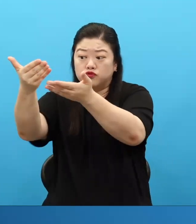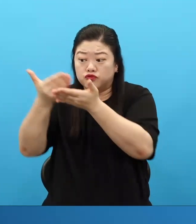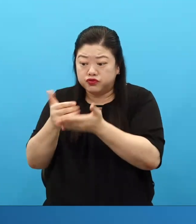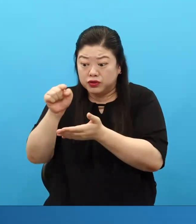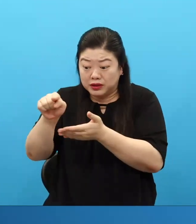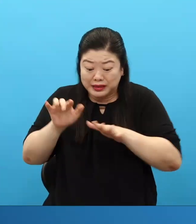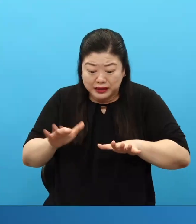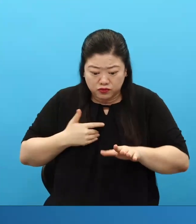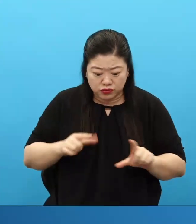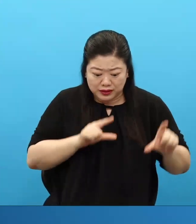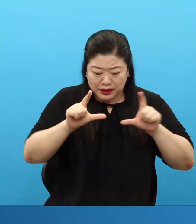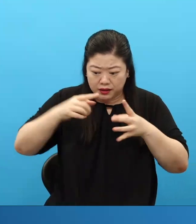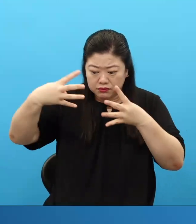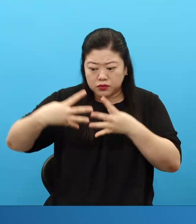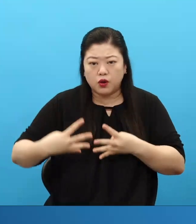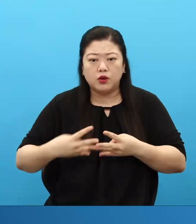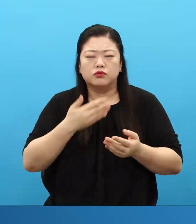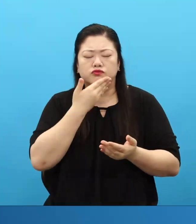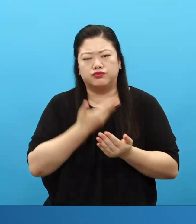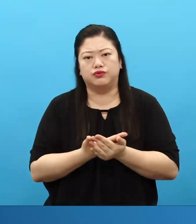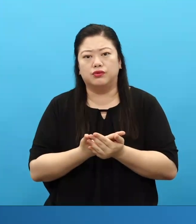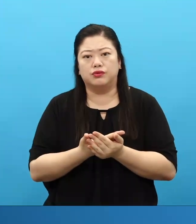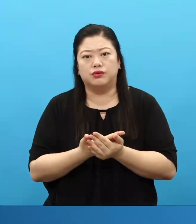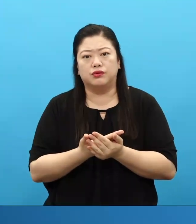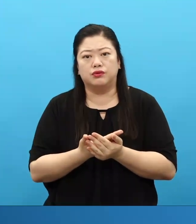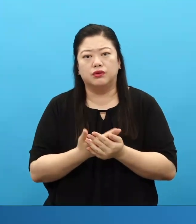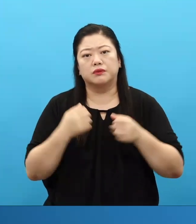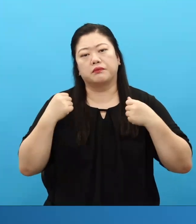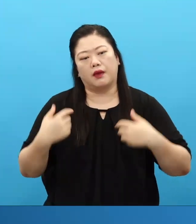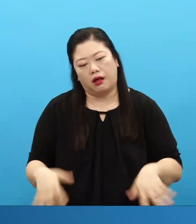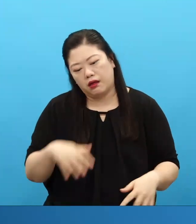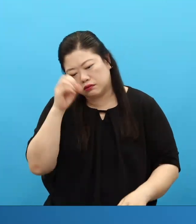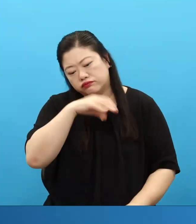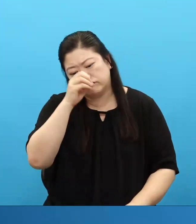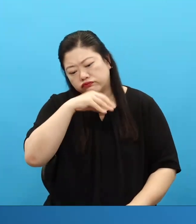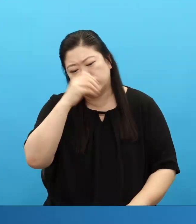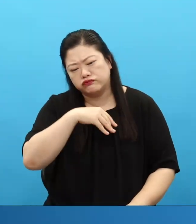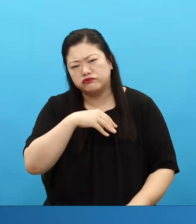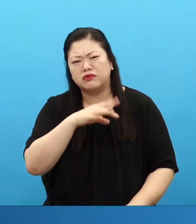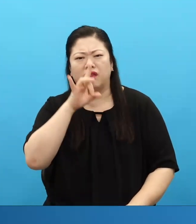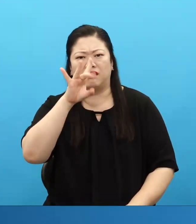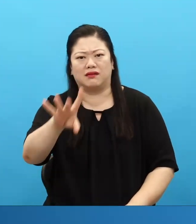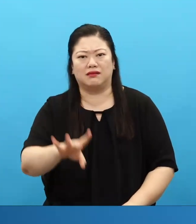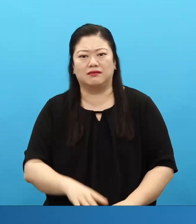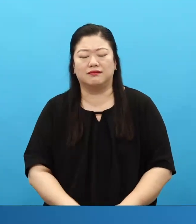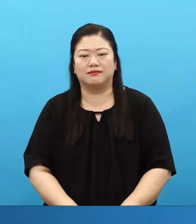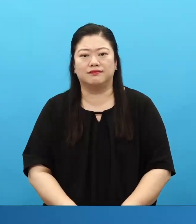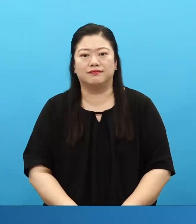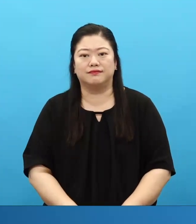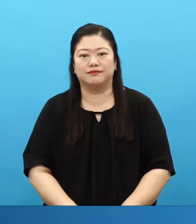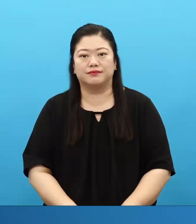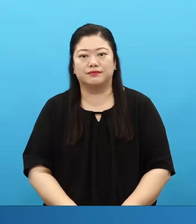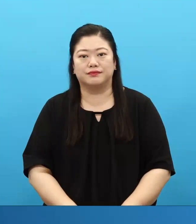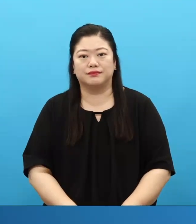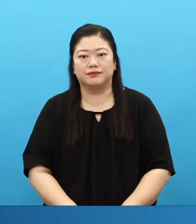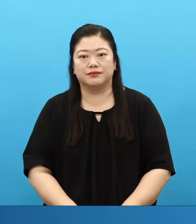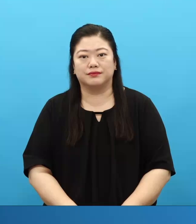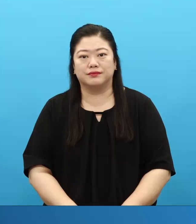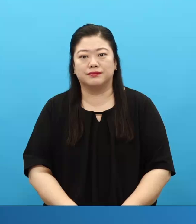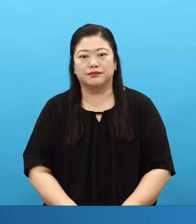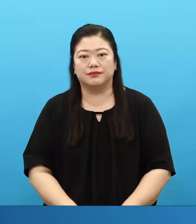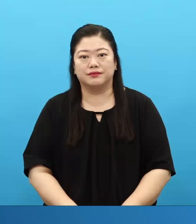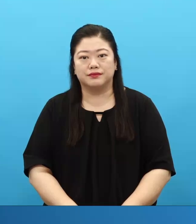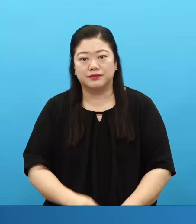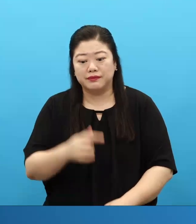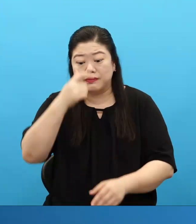us to follow. 이 힘이 있어야 돼요. We must have this 예, power. 기독교인이 힘이 없으면요 자꾸 남 해치려고 합니다. 그래서 자기 이익